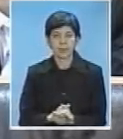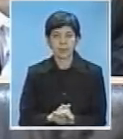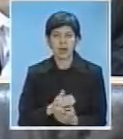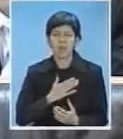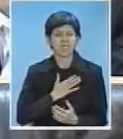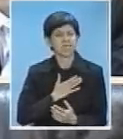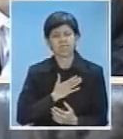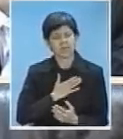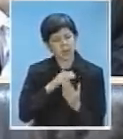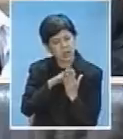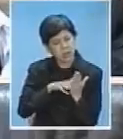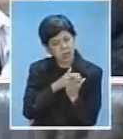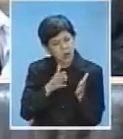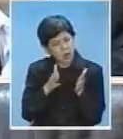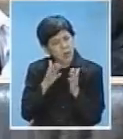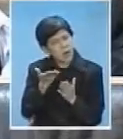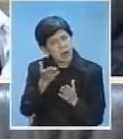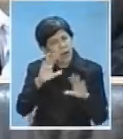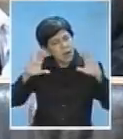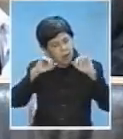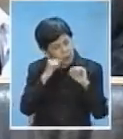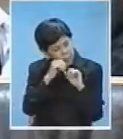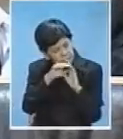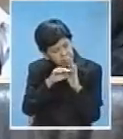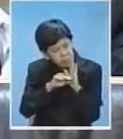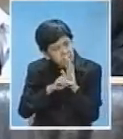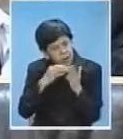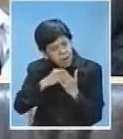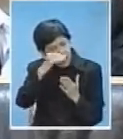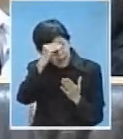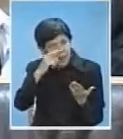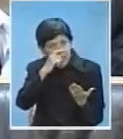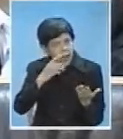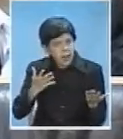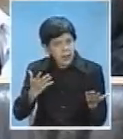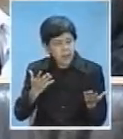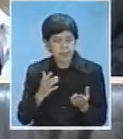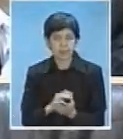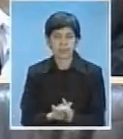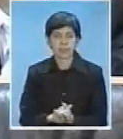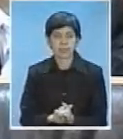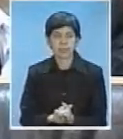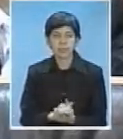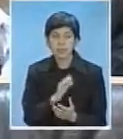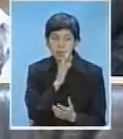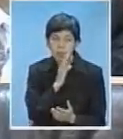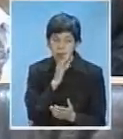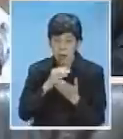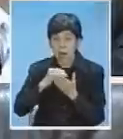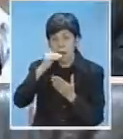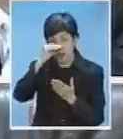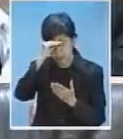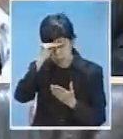ผมไม่เห็นว่านโยบายของรัฐบาลสามารถกำหนดทิศทางการศึกษาไทยได้อย่างแท้จริงถ้ามองว่าการศึกษ